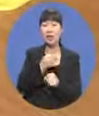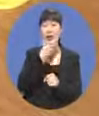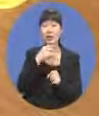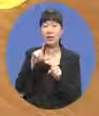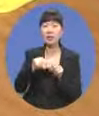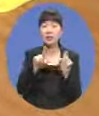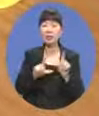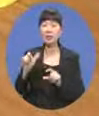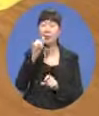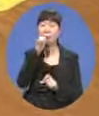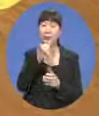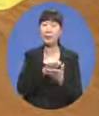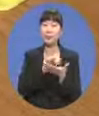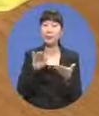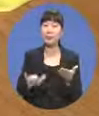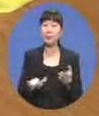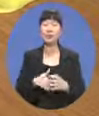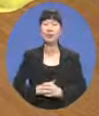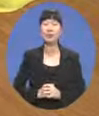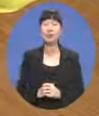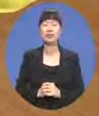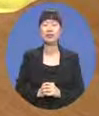보냅니다.